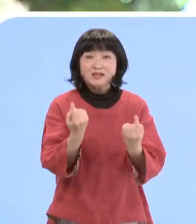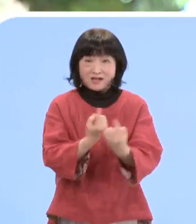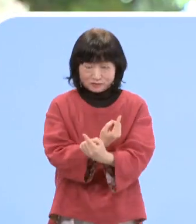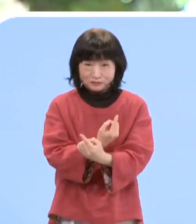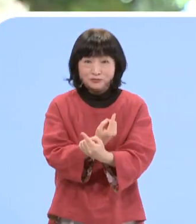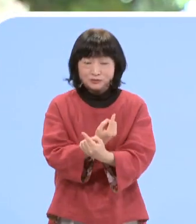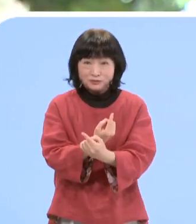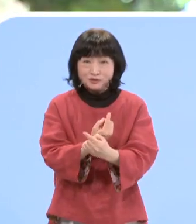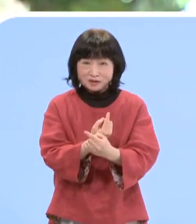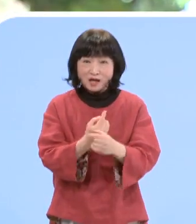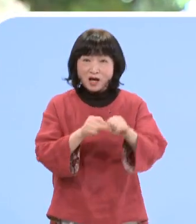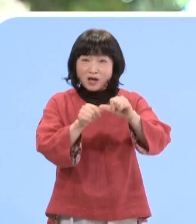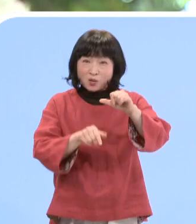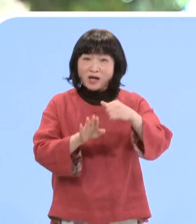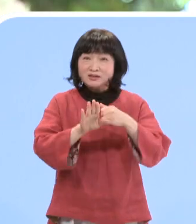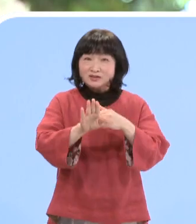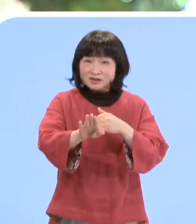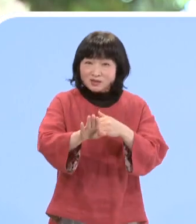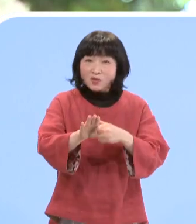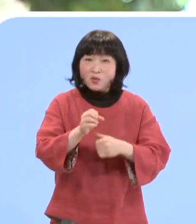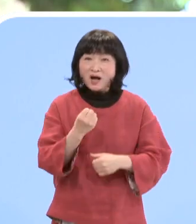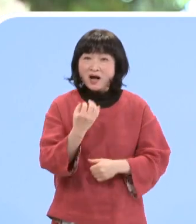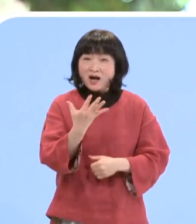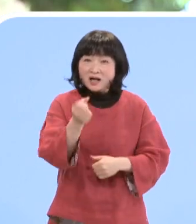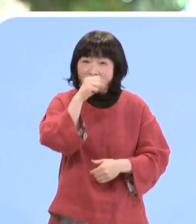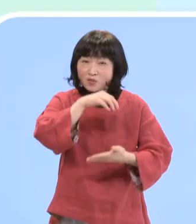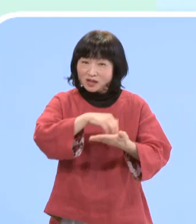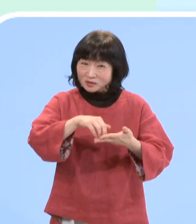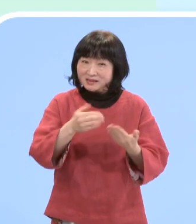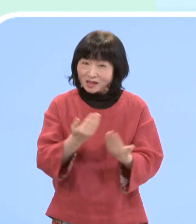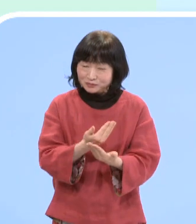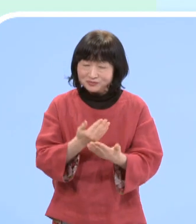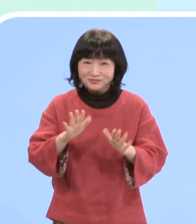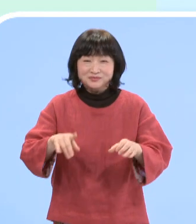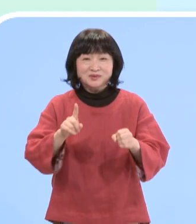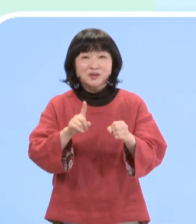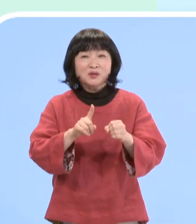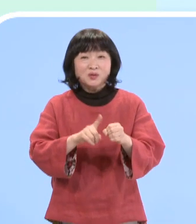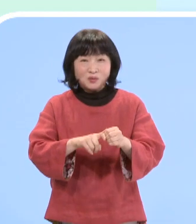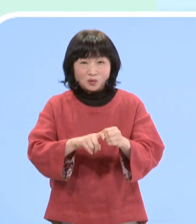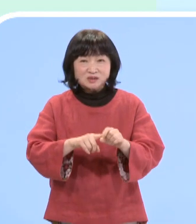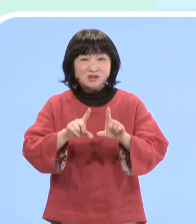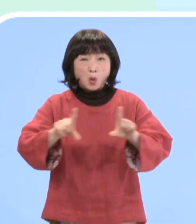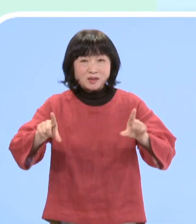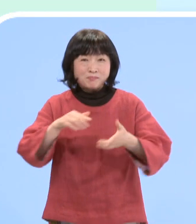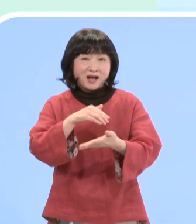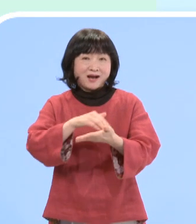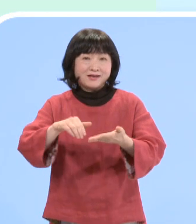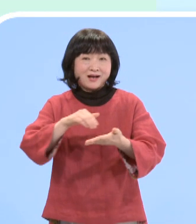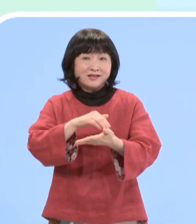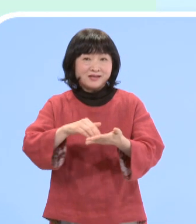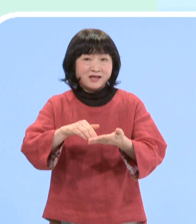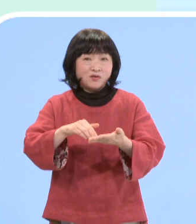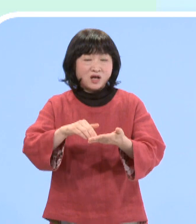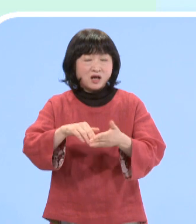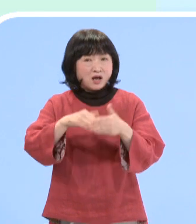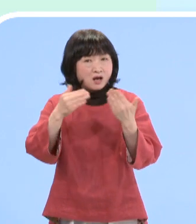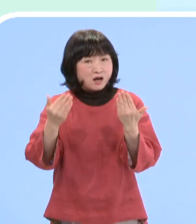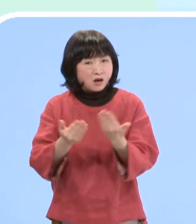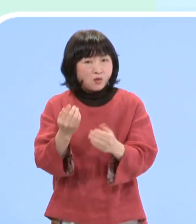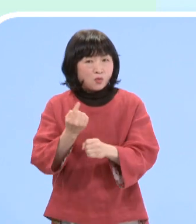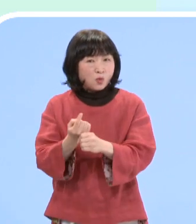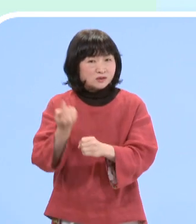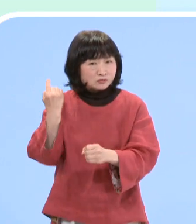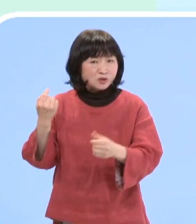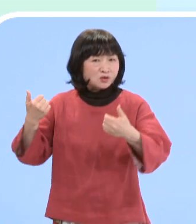令和予算かもしれませんけどもね。 そうですね。 ですけど今年の一般会計規模はほぼ昨年と